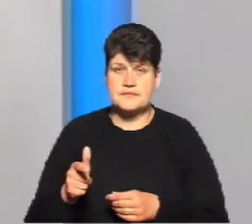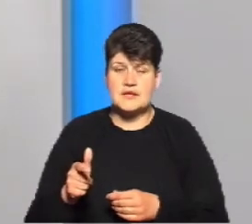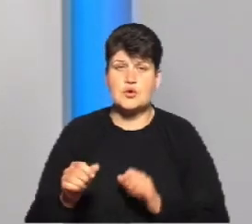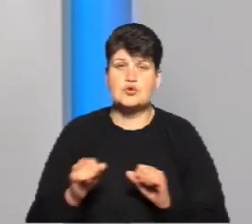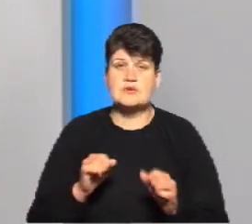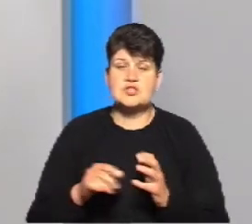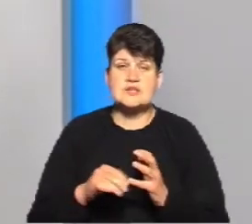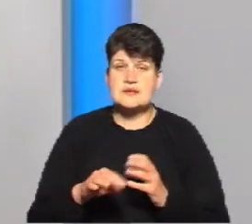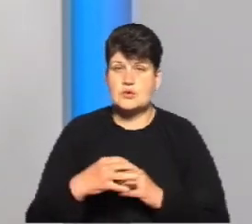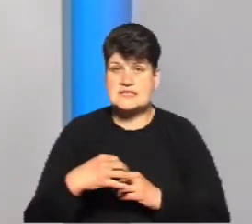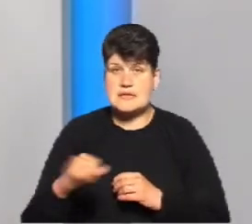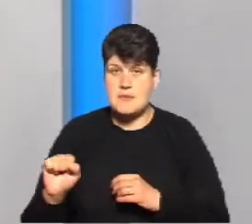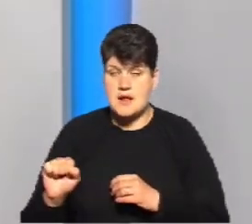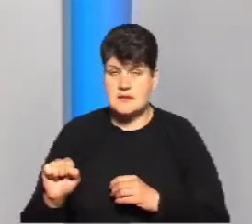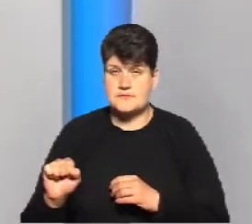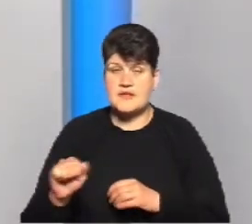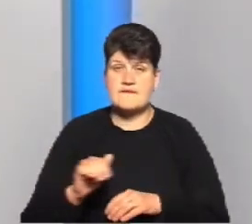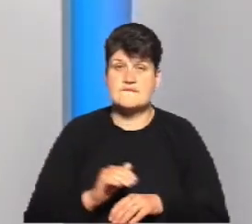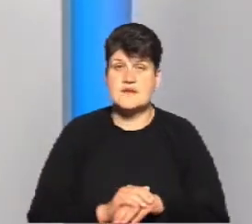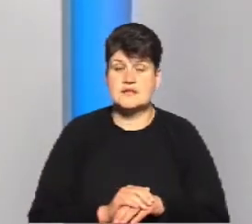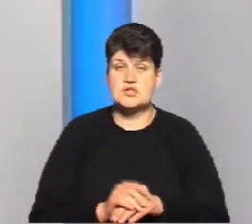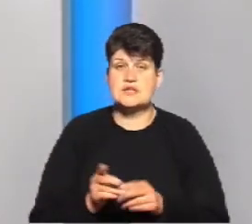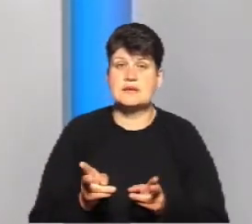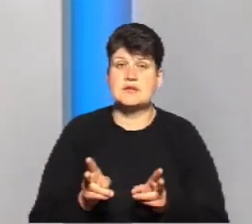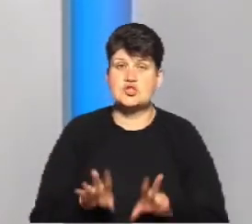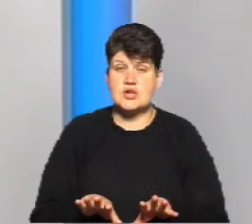вже забрали. Фактично, за ними залишається також,